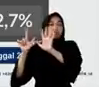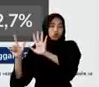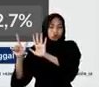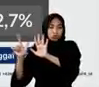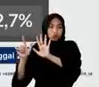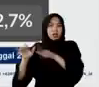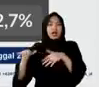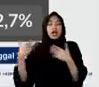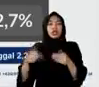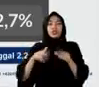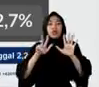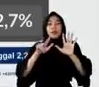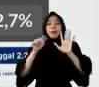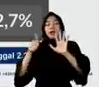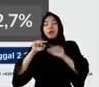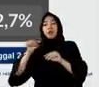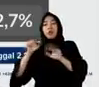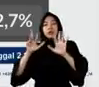atau 86,9%,